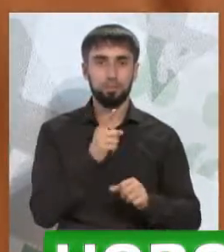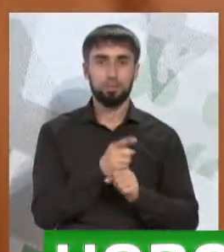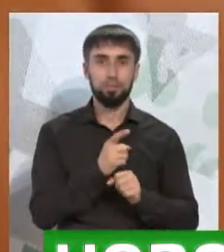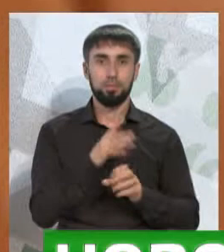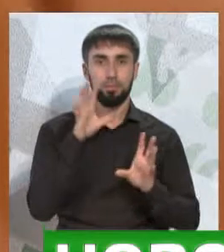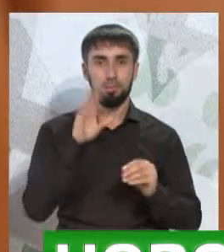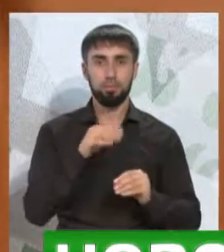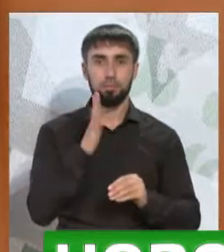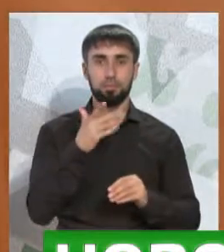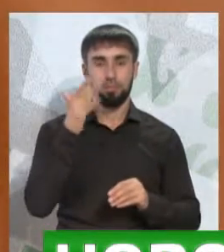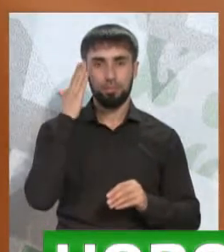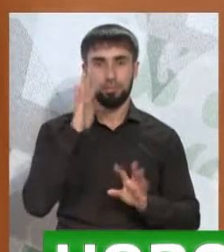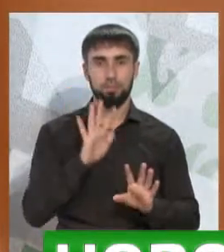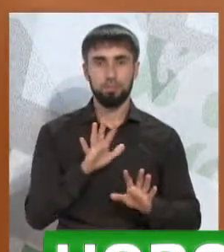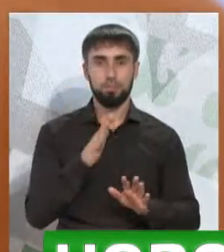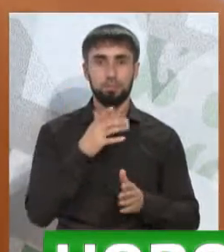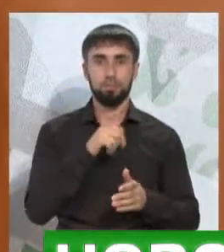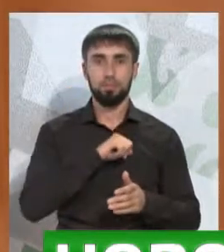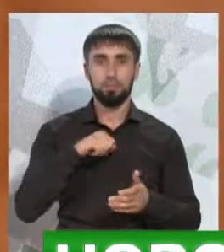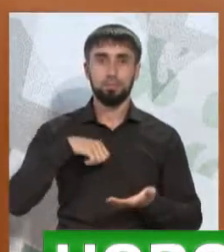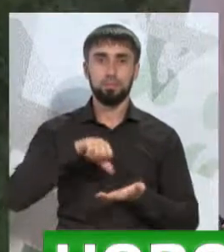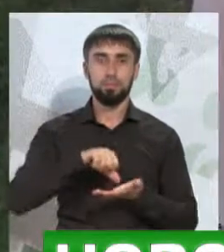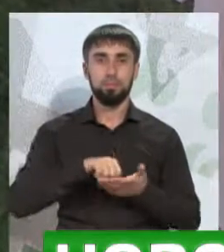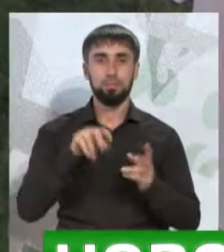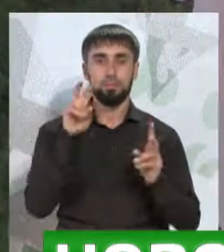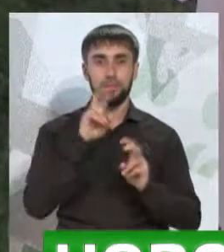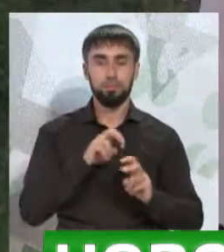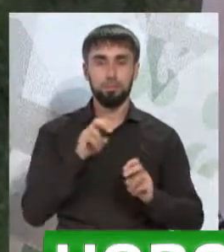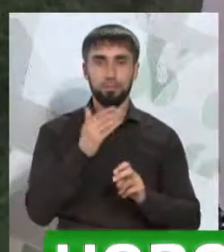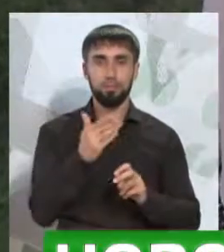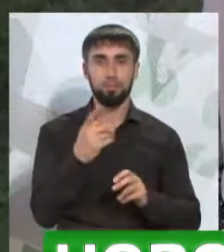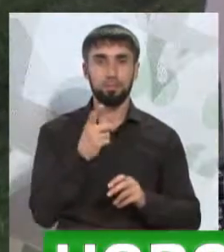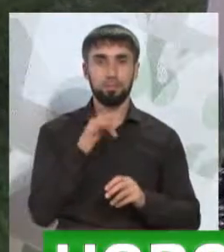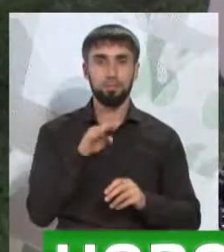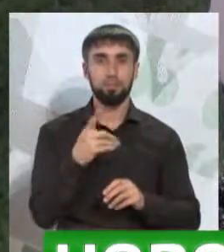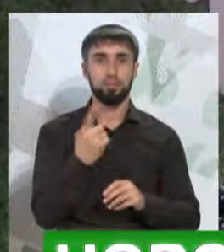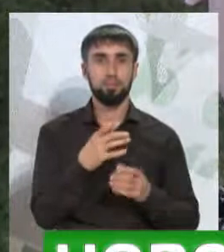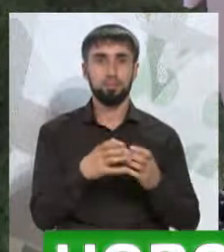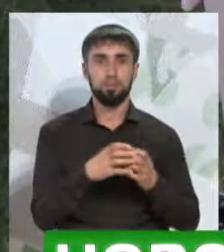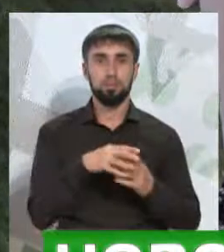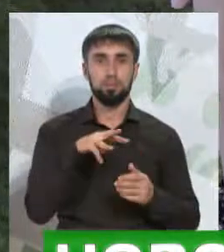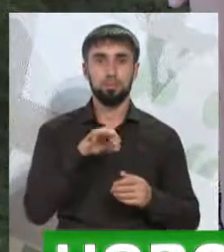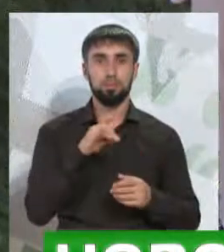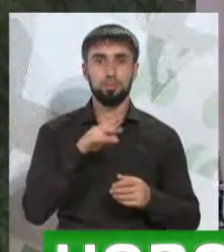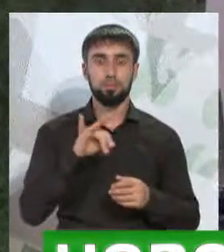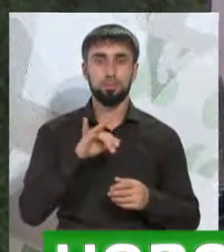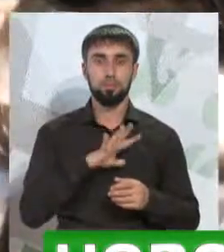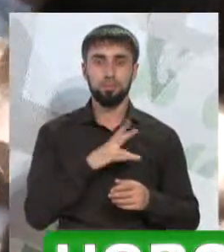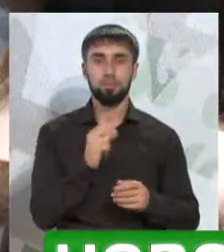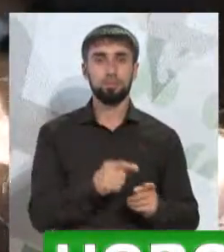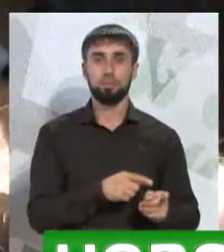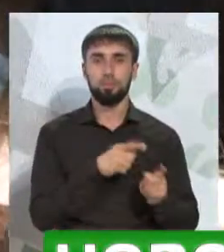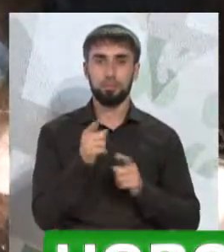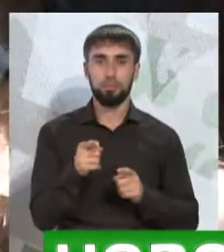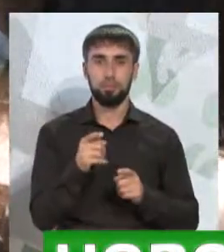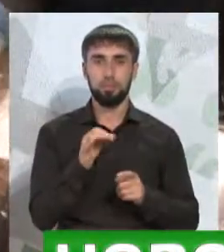руках, а точнее в голове самих участников. Во время поиска решения начального этапа первой командой «Мстители» уже перешли на следующую